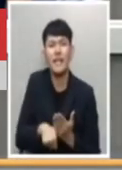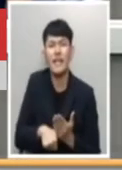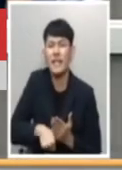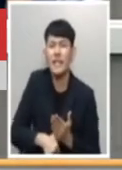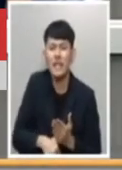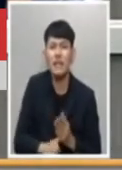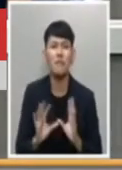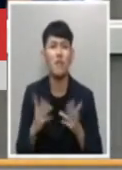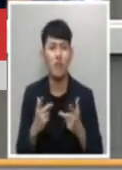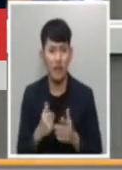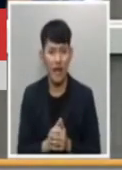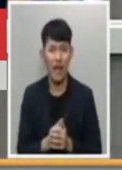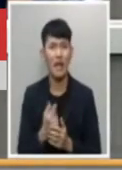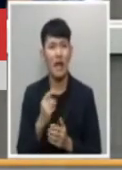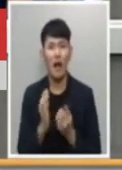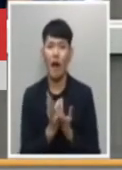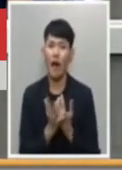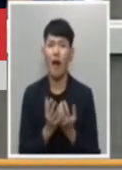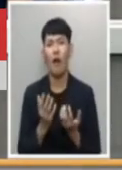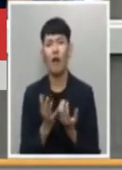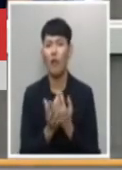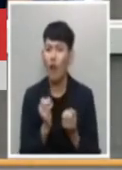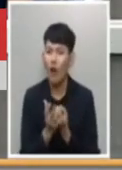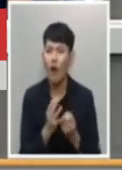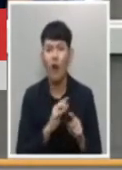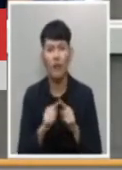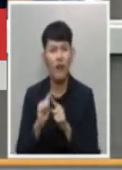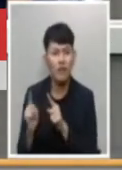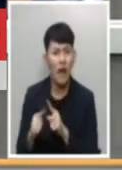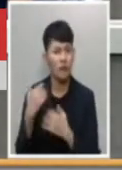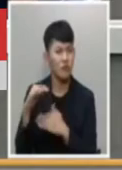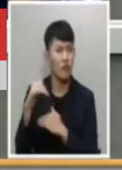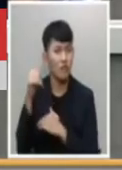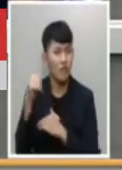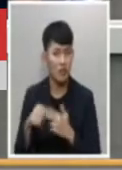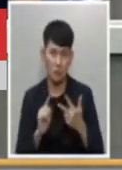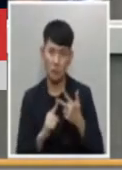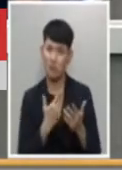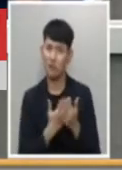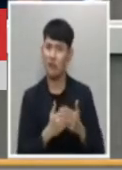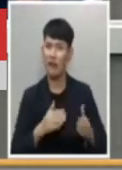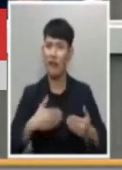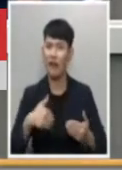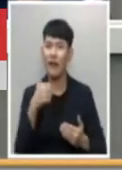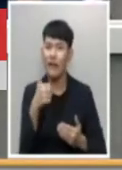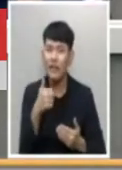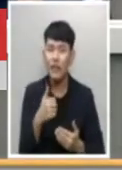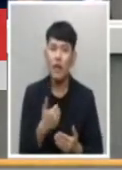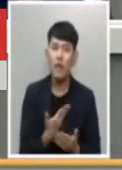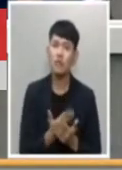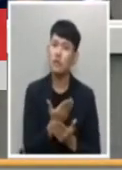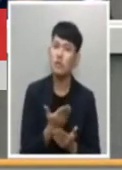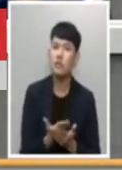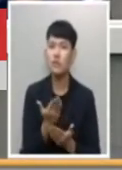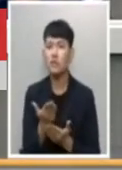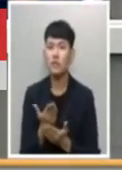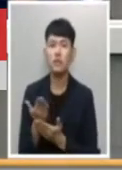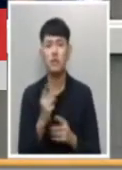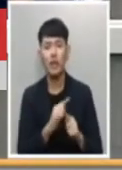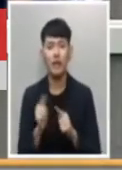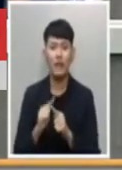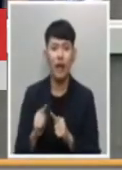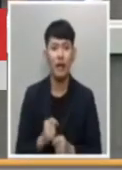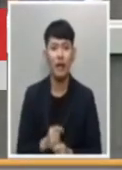ราคานะครับเมื่อพี่น้องคนเล็กมีเงินครับมีรายได้ก็จะไปจับจ่ายใช้สอยซื้อของน้ำก็